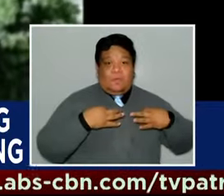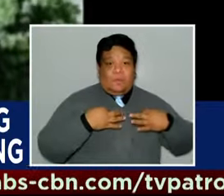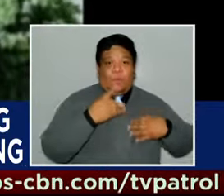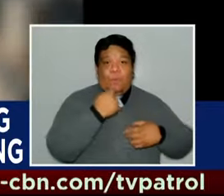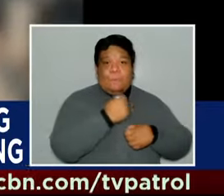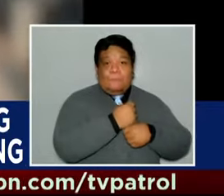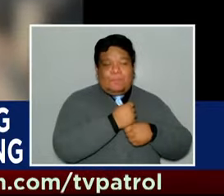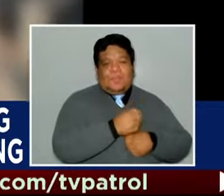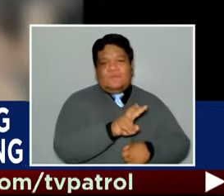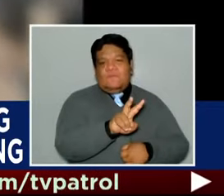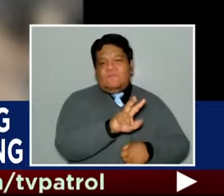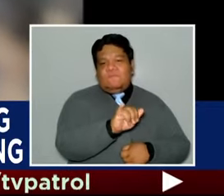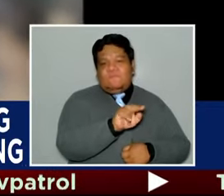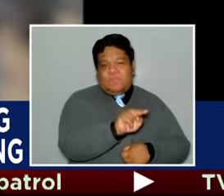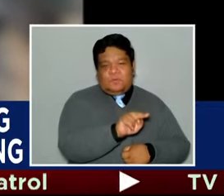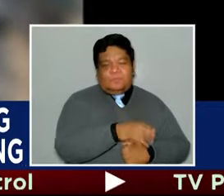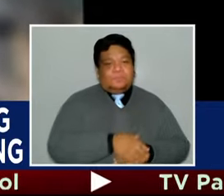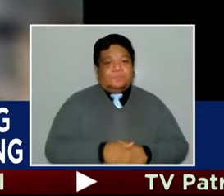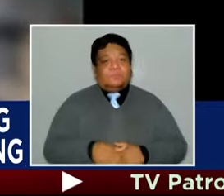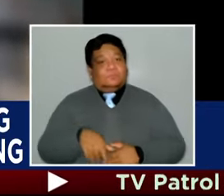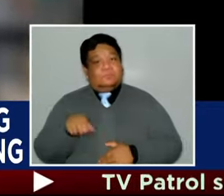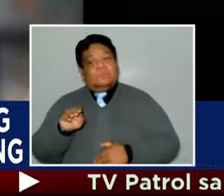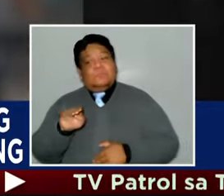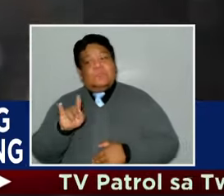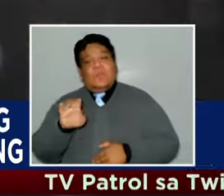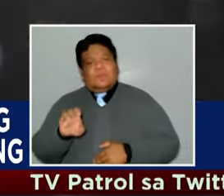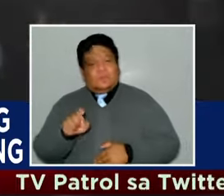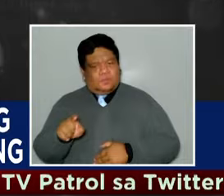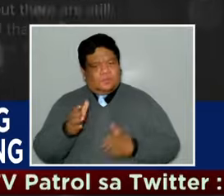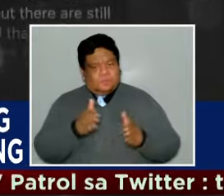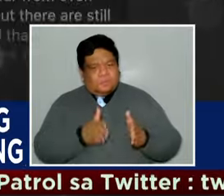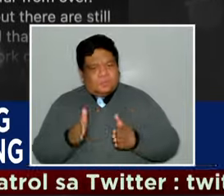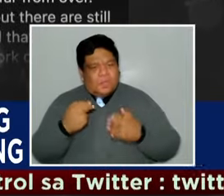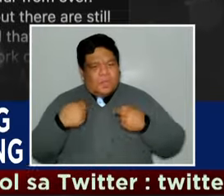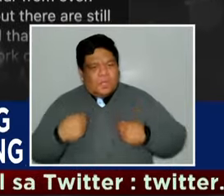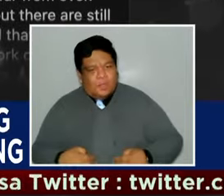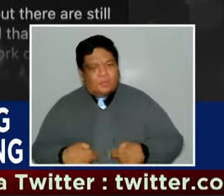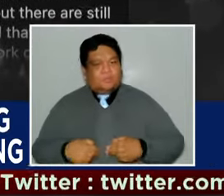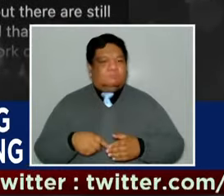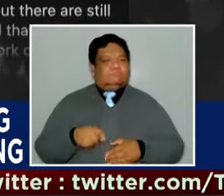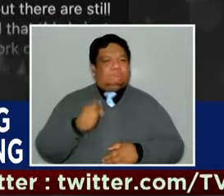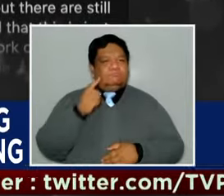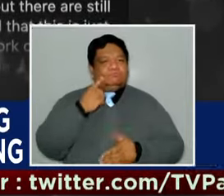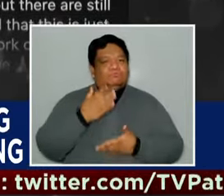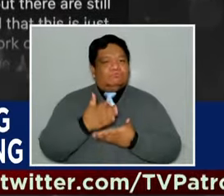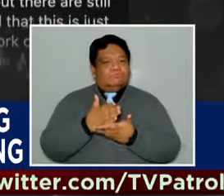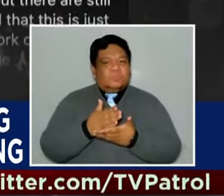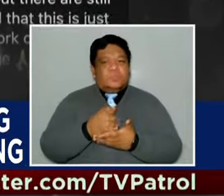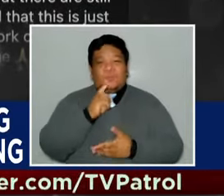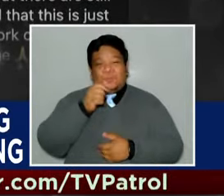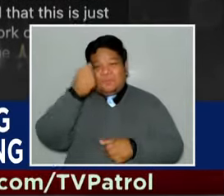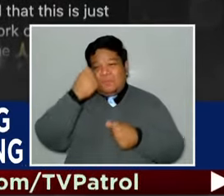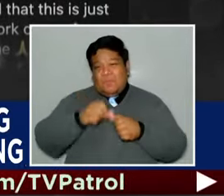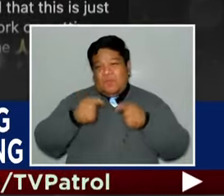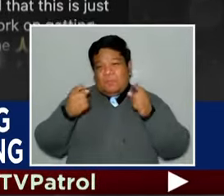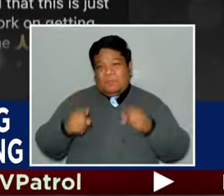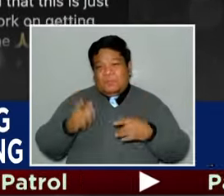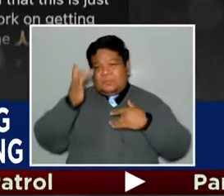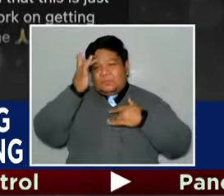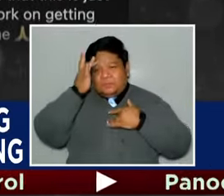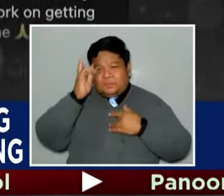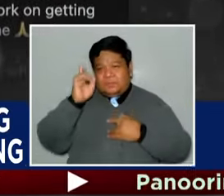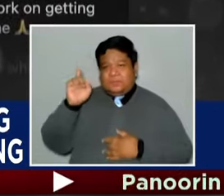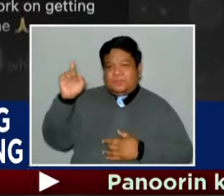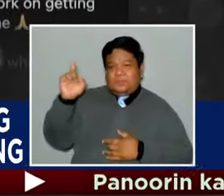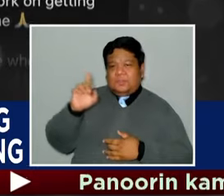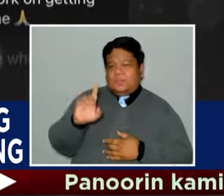naman ni Mikey ang preparasyon ng kanyang kalusugan bago ang kasal. Matatandaang na-diagnose si Mikey ng dermatomyositis, isang